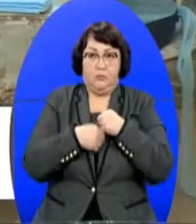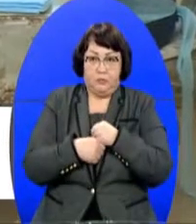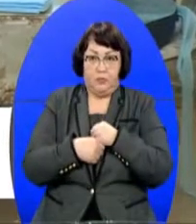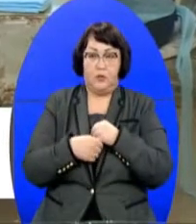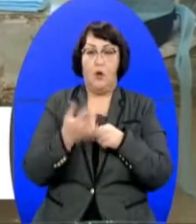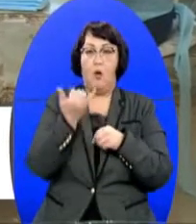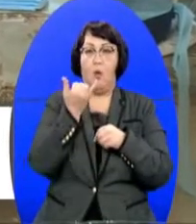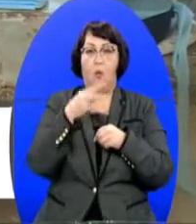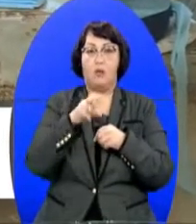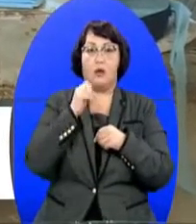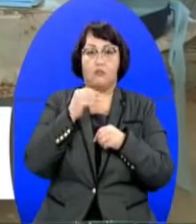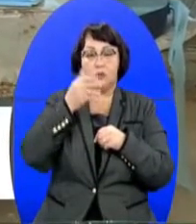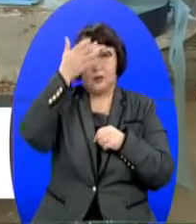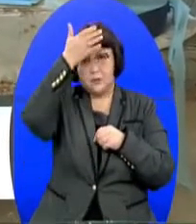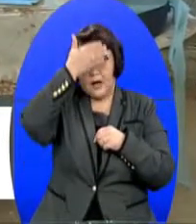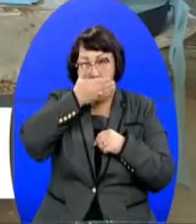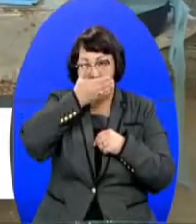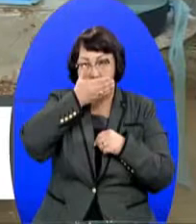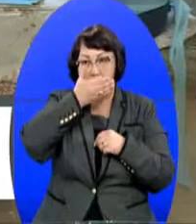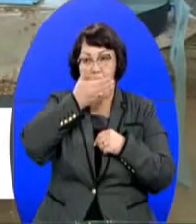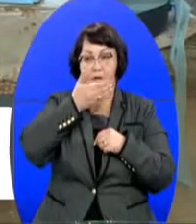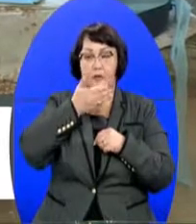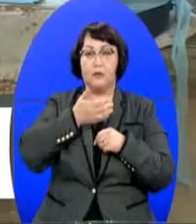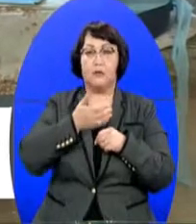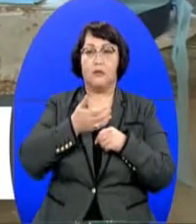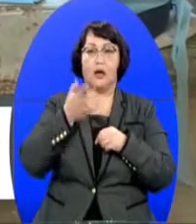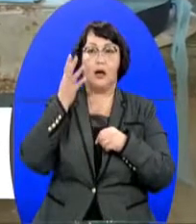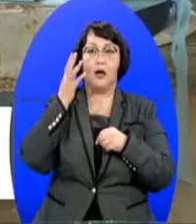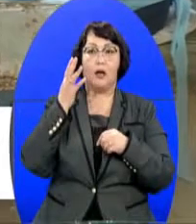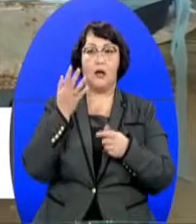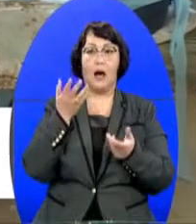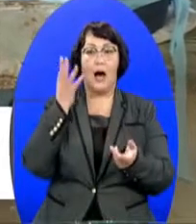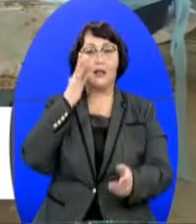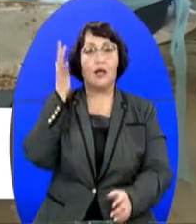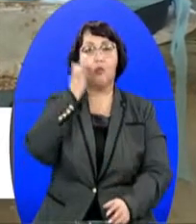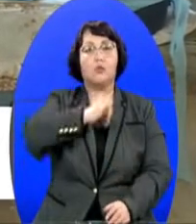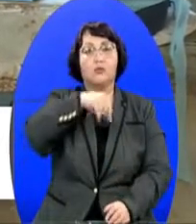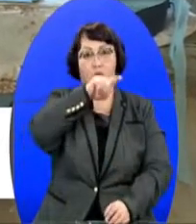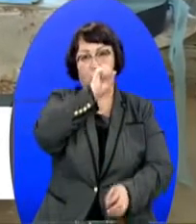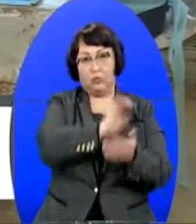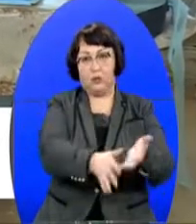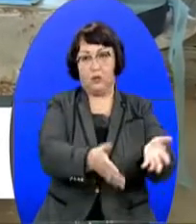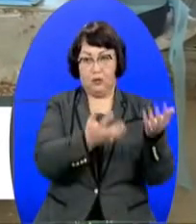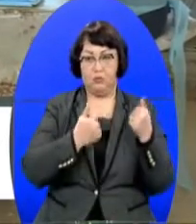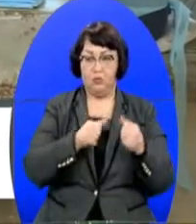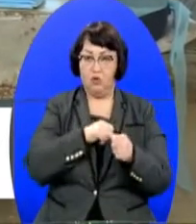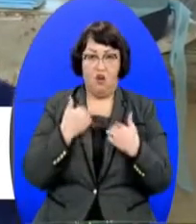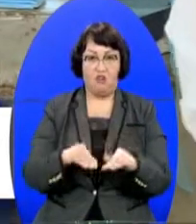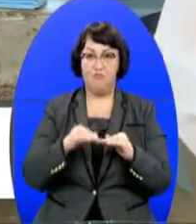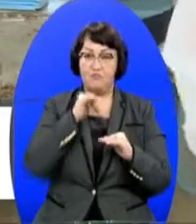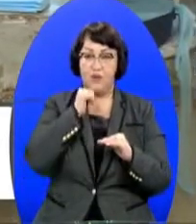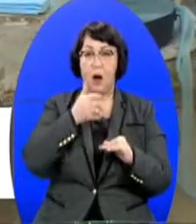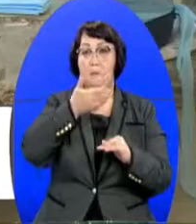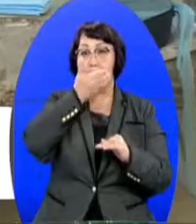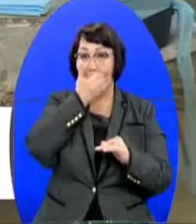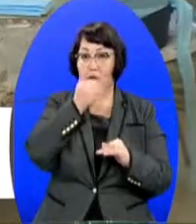уловч, нүүрний хаалт дээр зэргийг бол бид нар гадны зах зээл дээр судалдаж авч байна. Нөөцийн